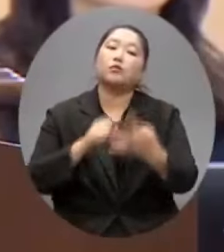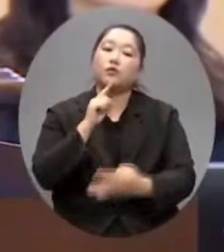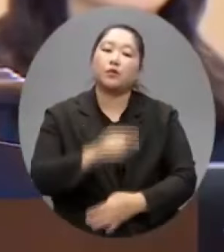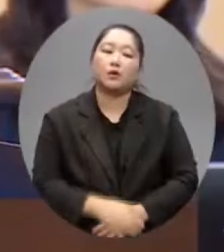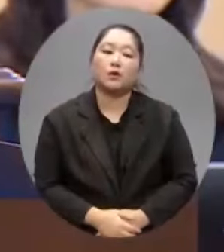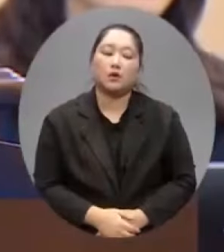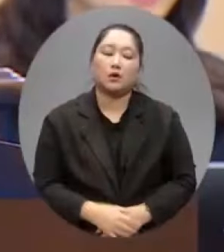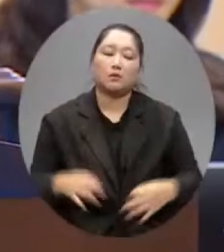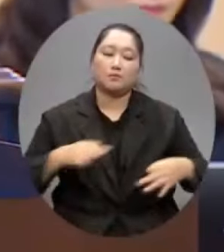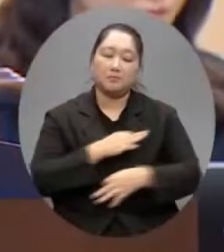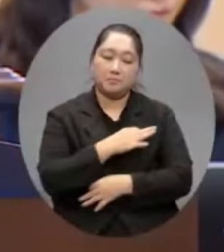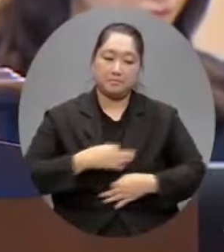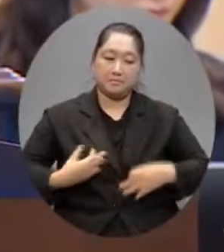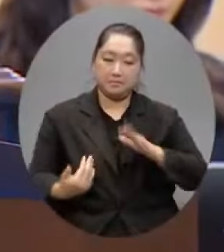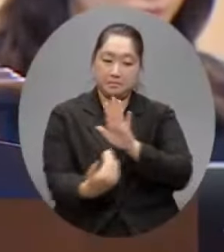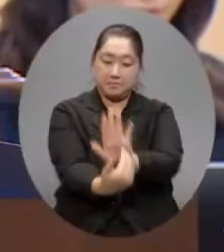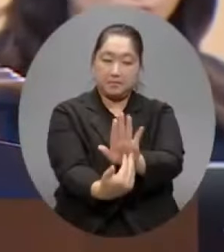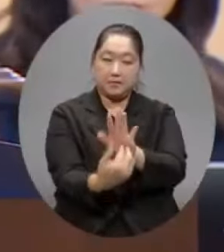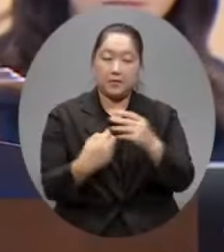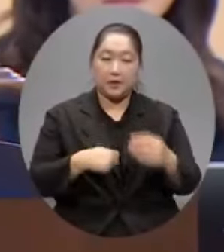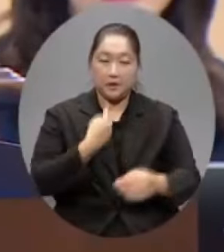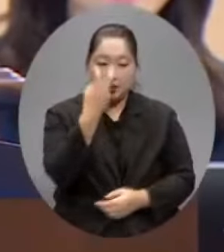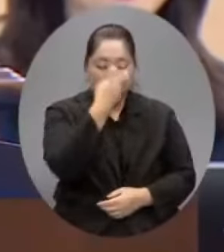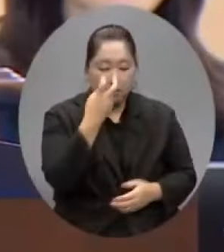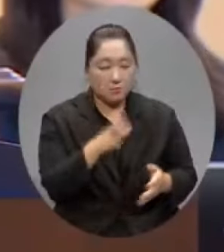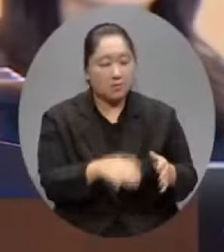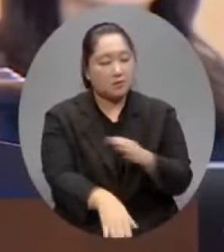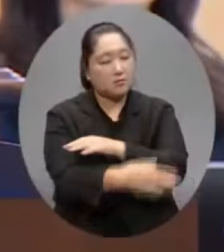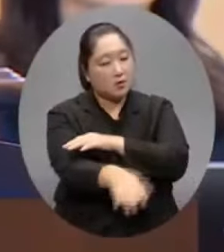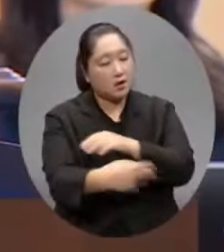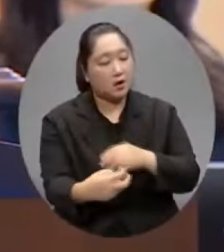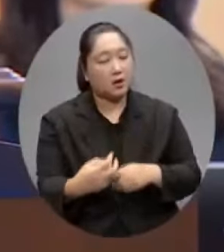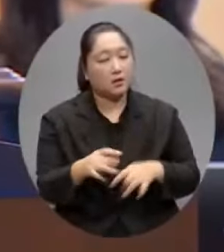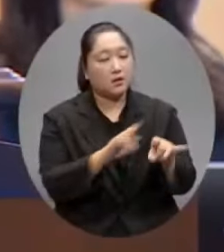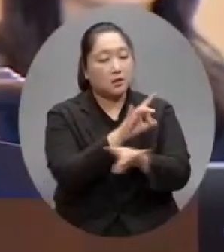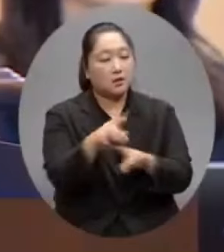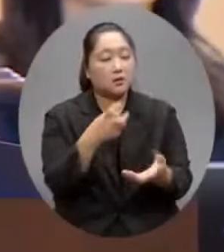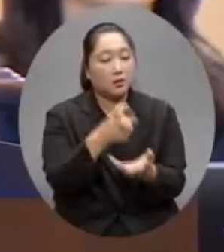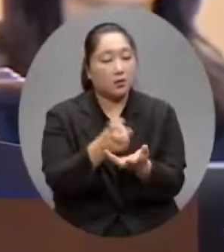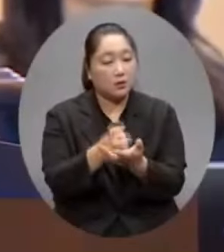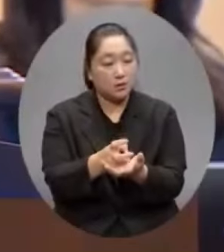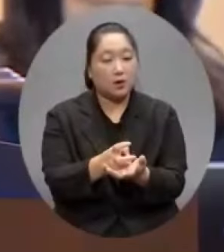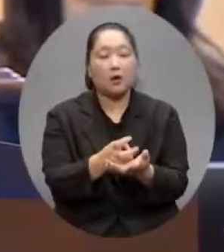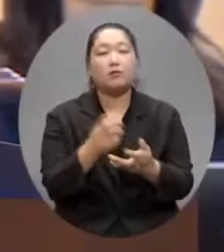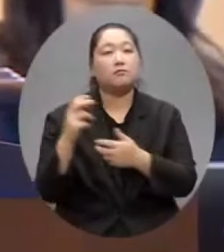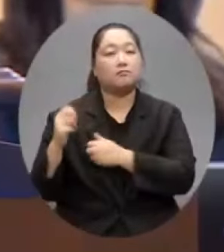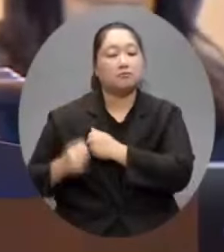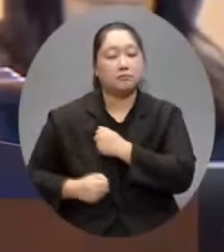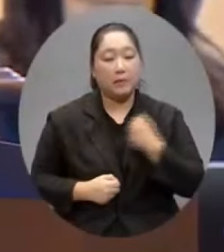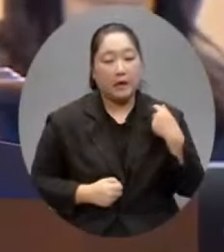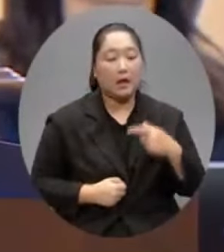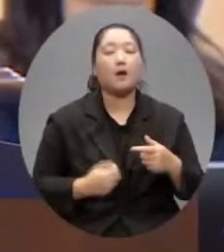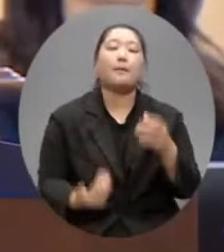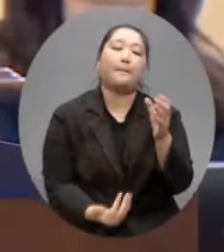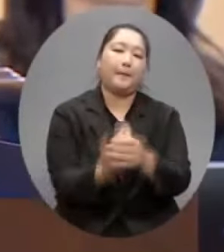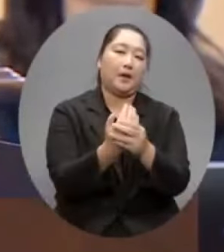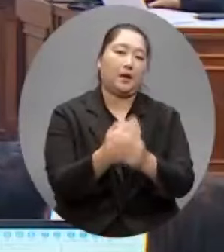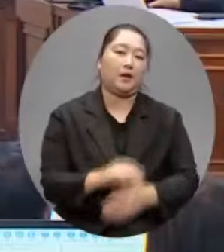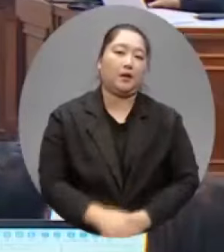차단, 자체 감사 부실, 임사 검증 및 인사원칙을 지키지 않아 발생한 예견된